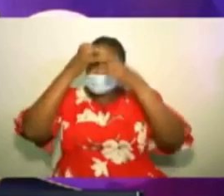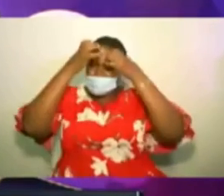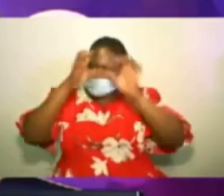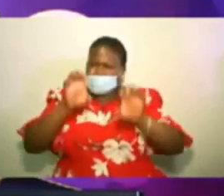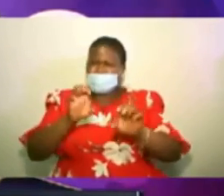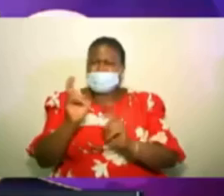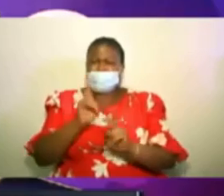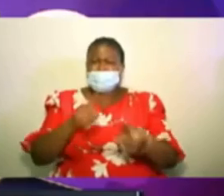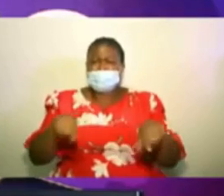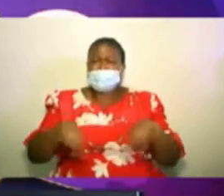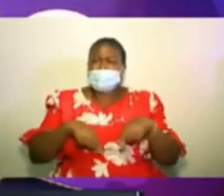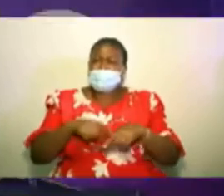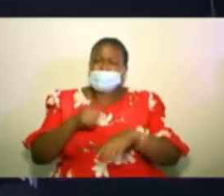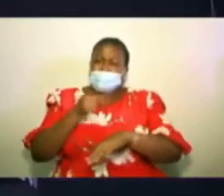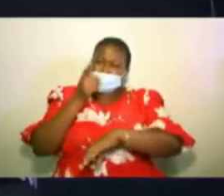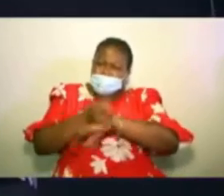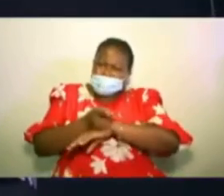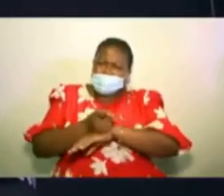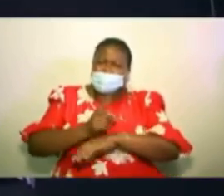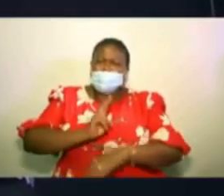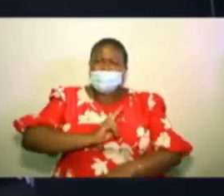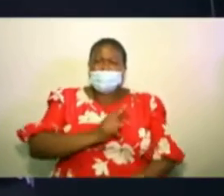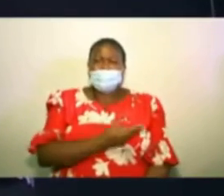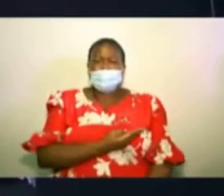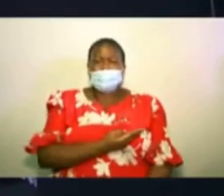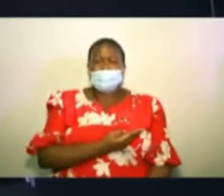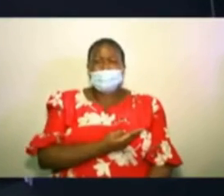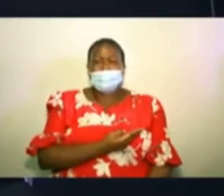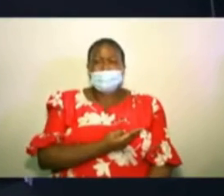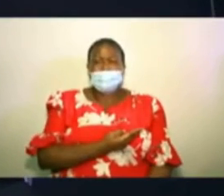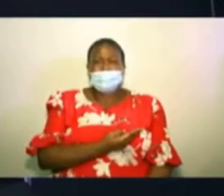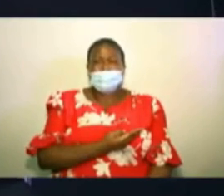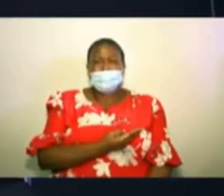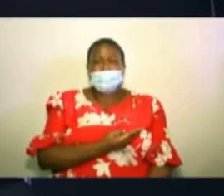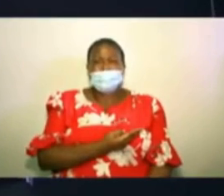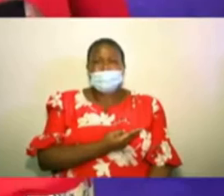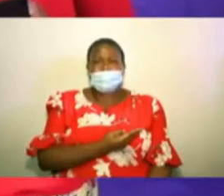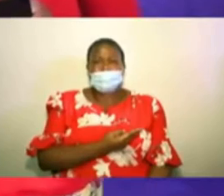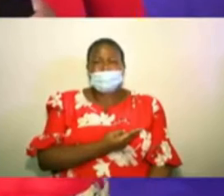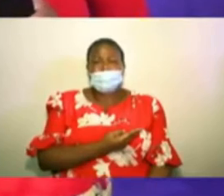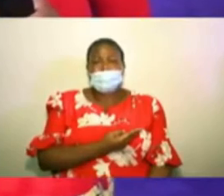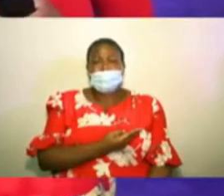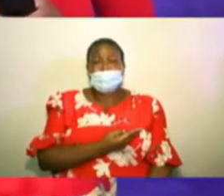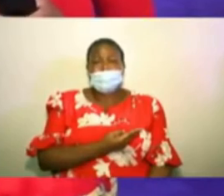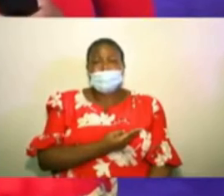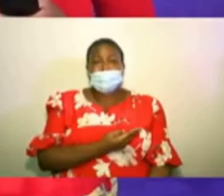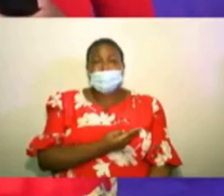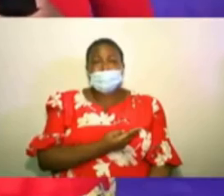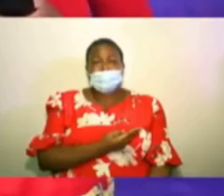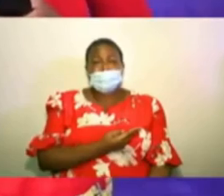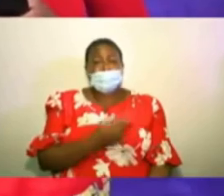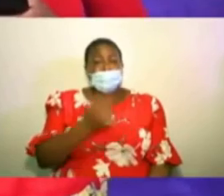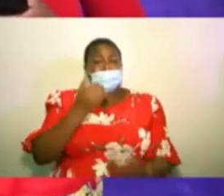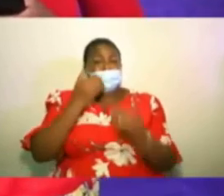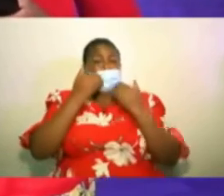avons vu que les disciples qui disaient, Seigneur, regarde leurs menaces. I said that I thank God that the disciples were not